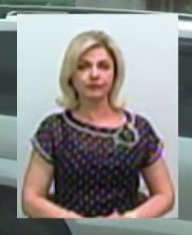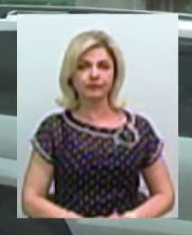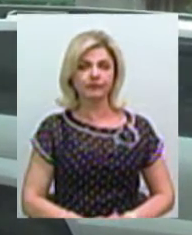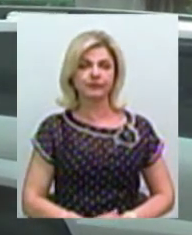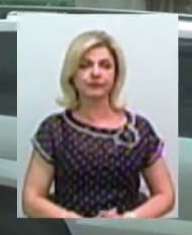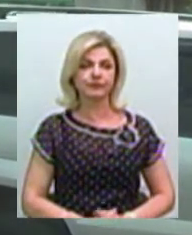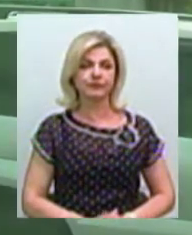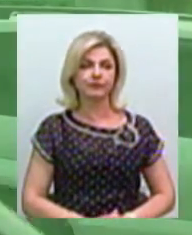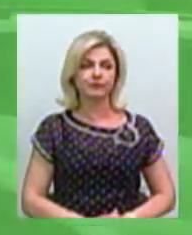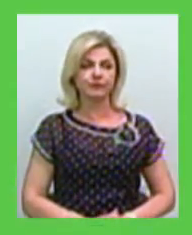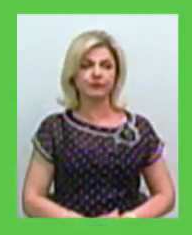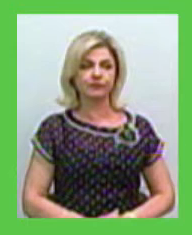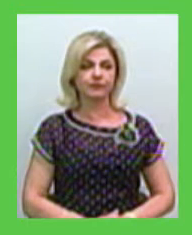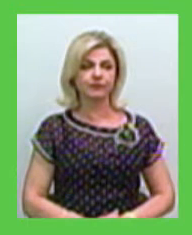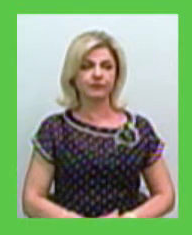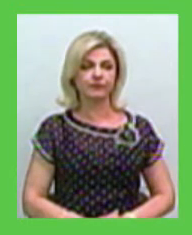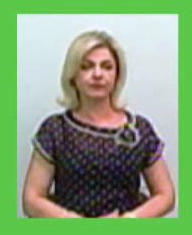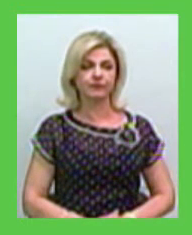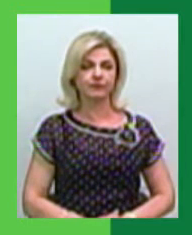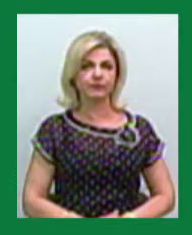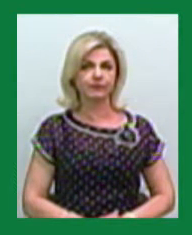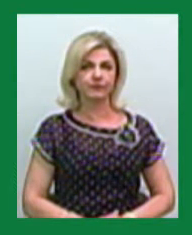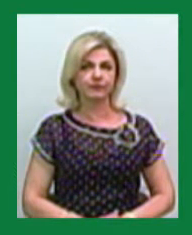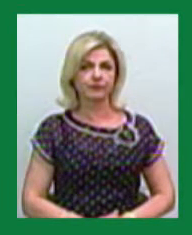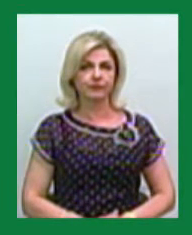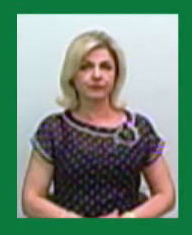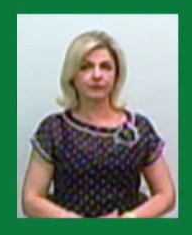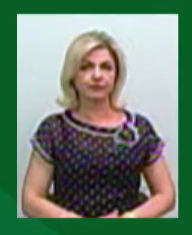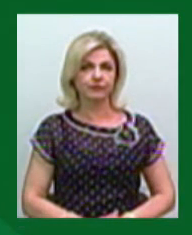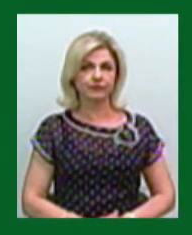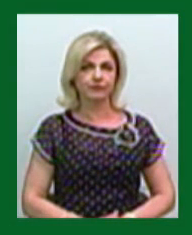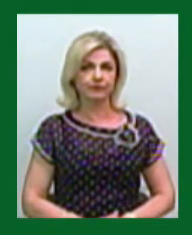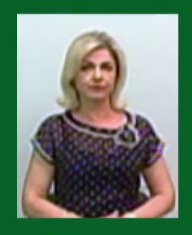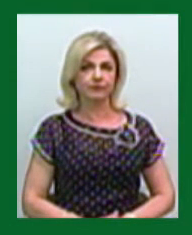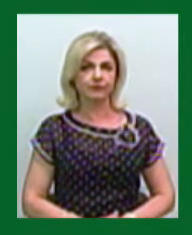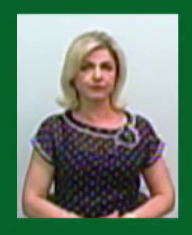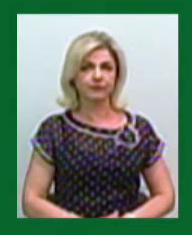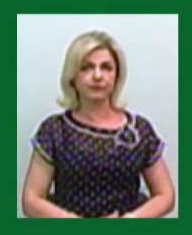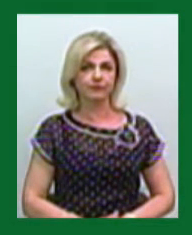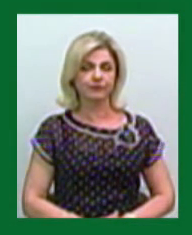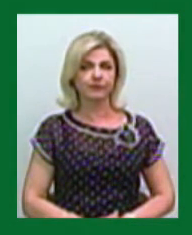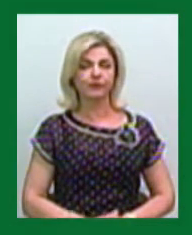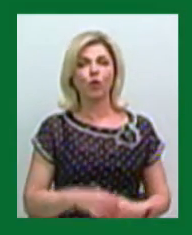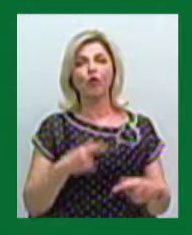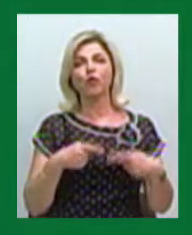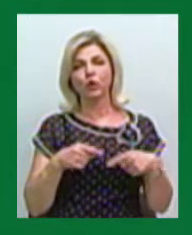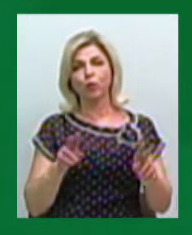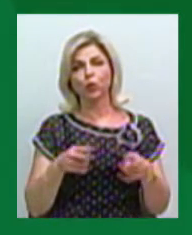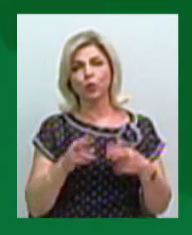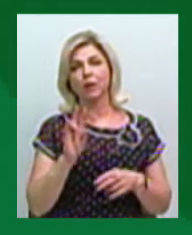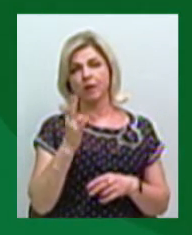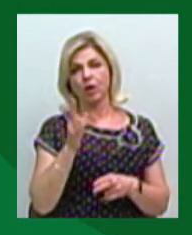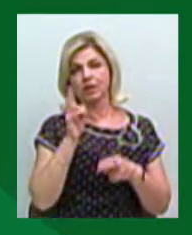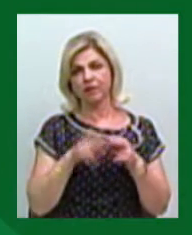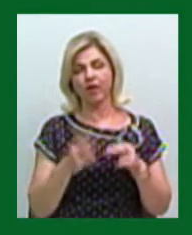Миколаїв. Муніципальний футбольний клуб «Миколаїв»